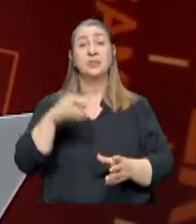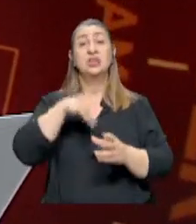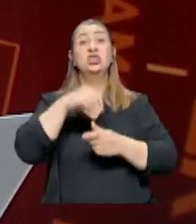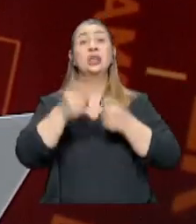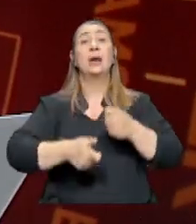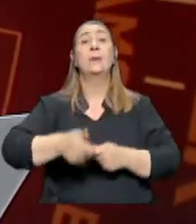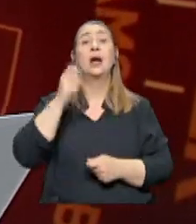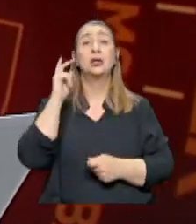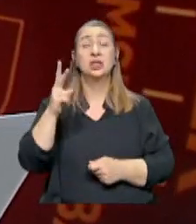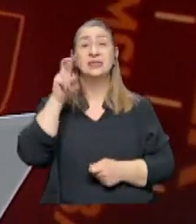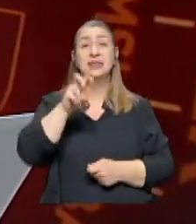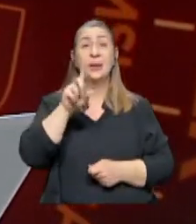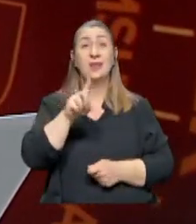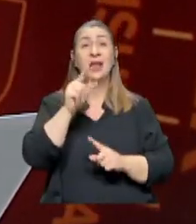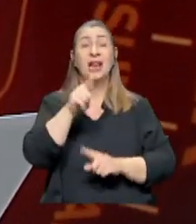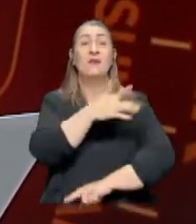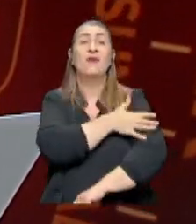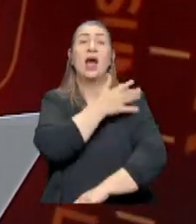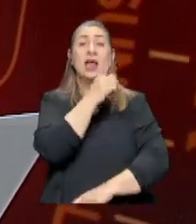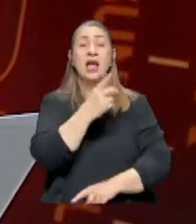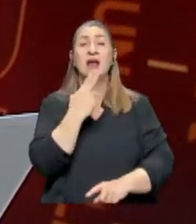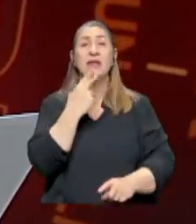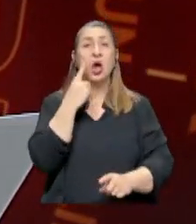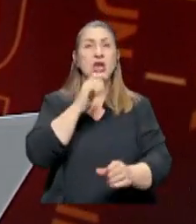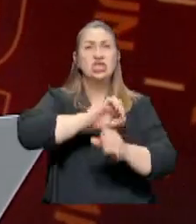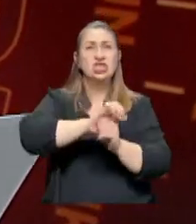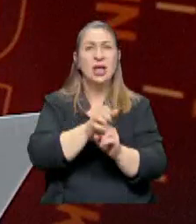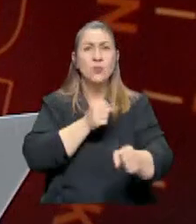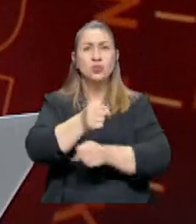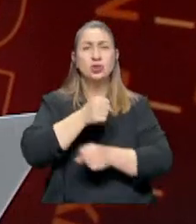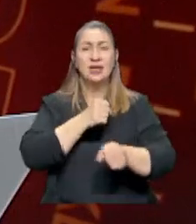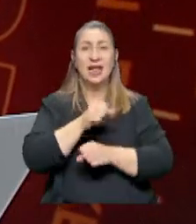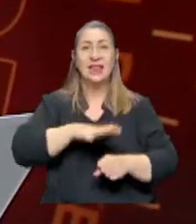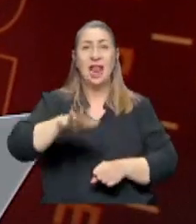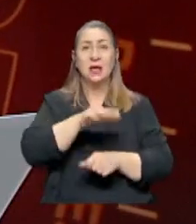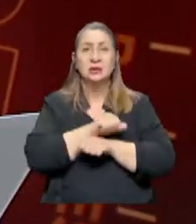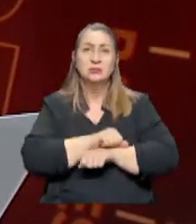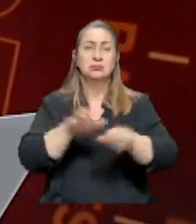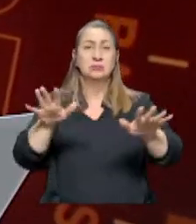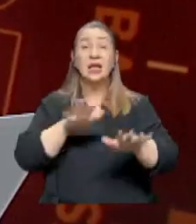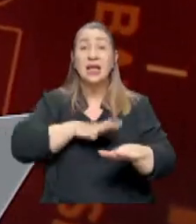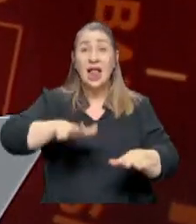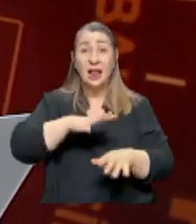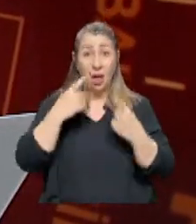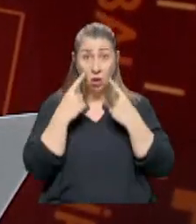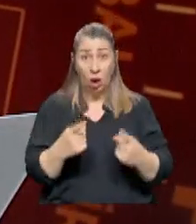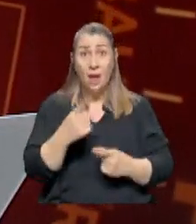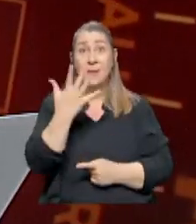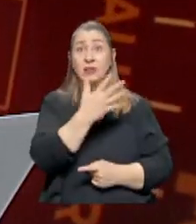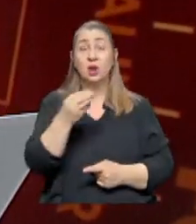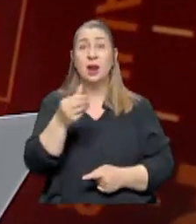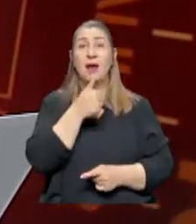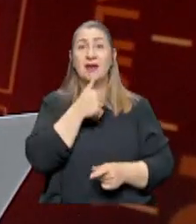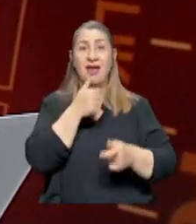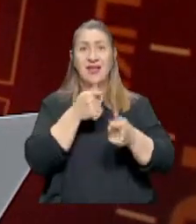İçişleri Bakanlığı'nca 81 il valiliğine kadına yönelik şiddetle mücadele genelgesi gönderildi. Genelgeye göre 5 milyon